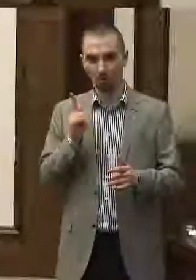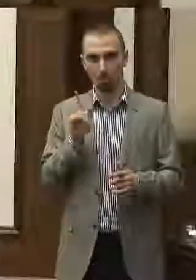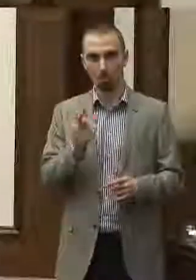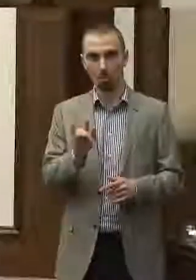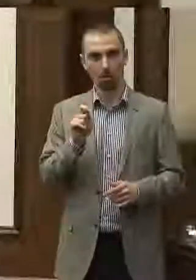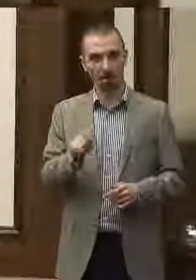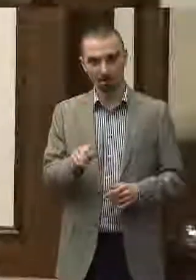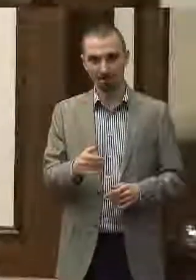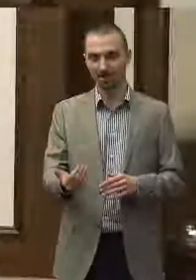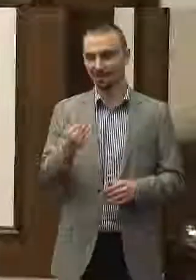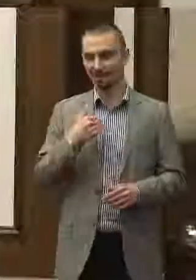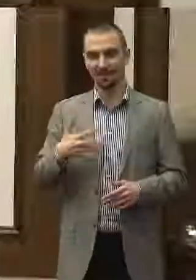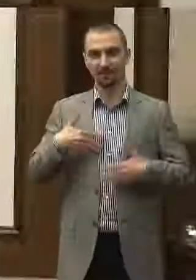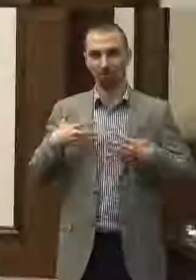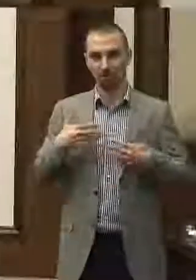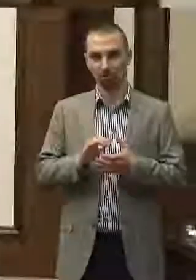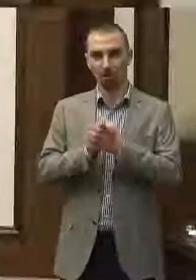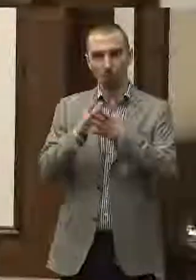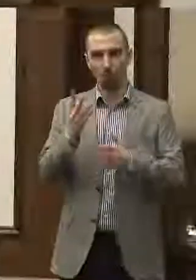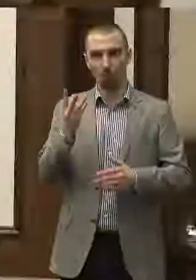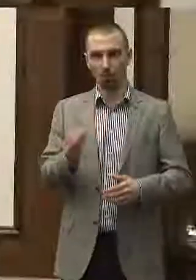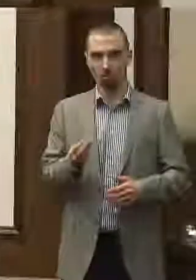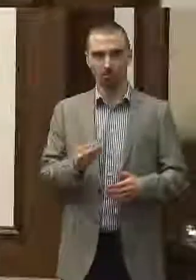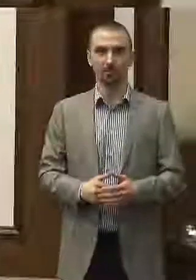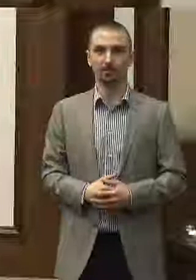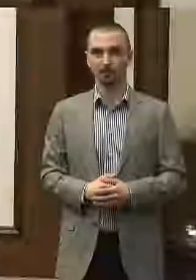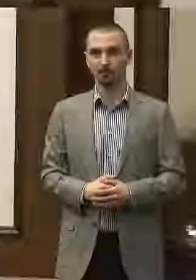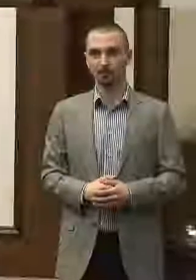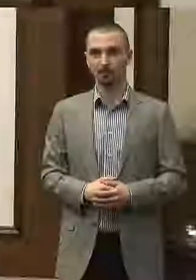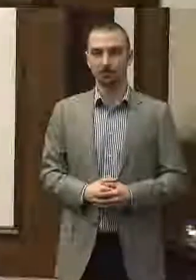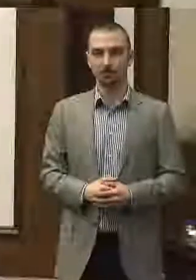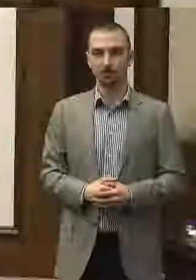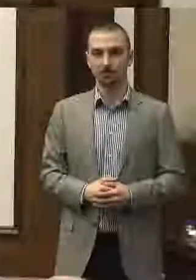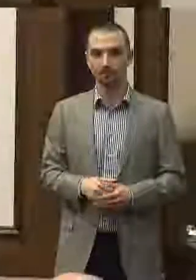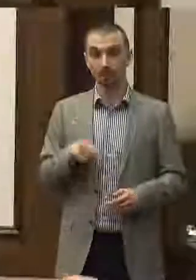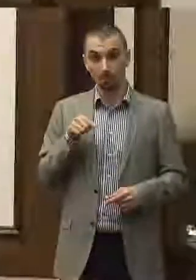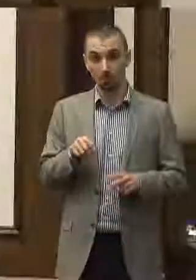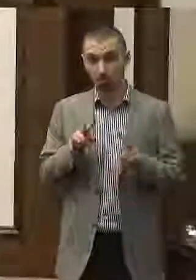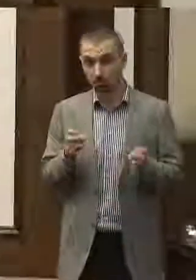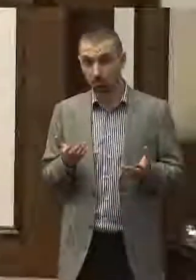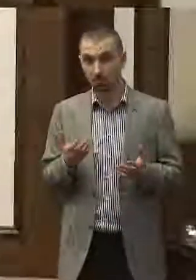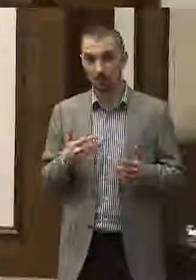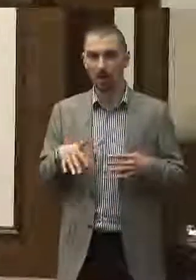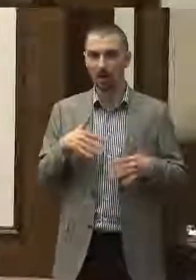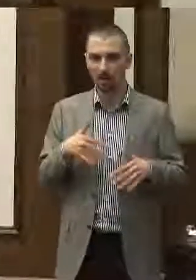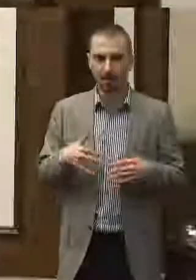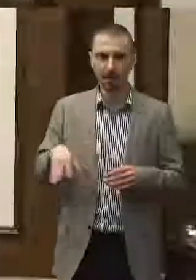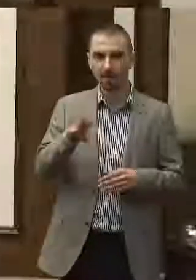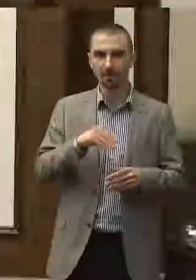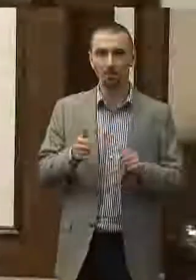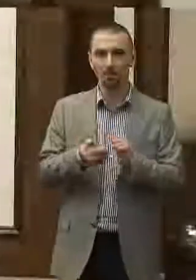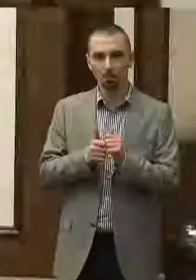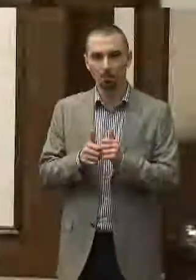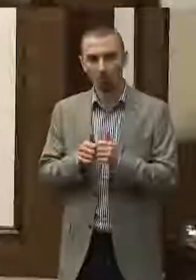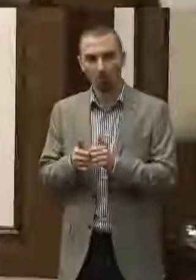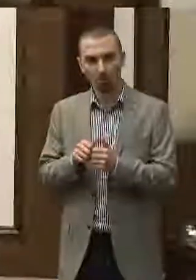geçmişte Muhammedleri, Okanları, kaleci zaferleri yetiştiren anlayış bu anlamda ampute milli takımımızı futbolcularında